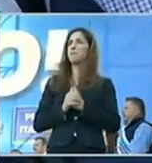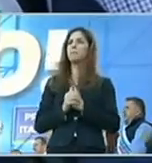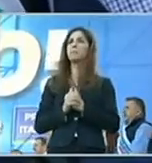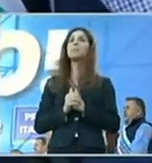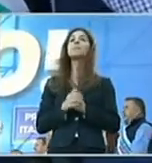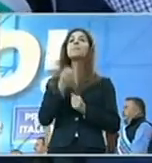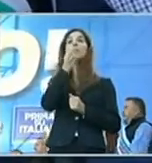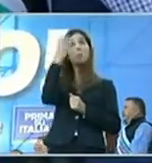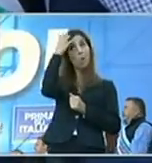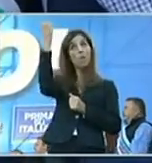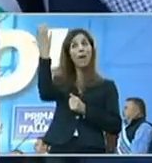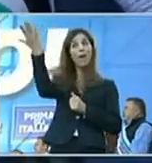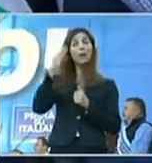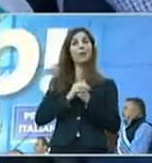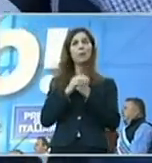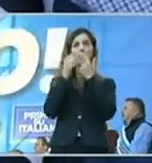Buon governo!